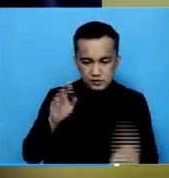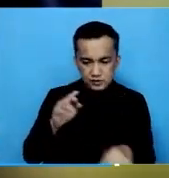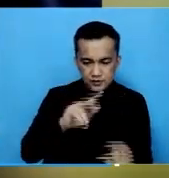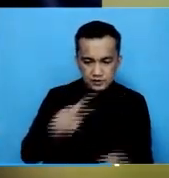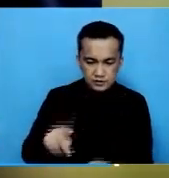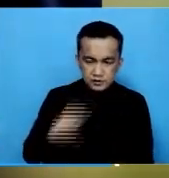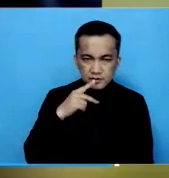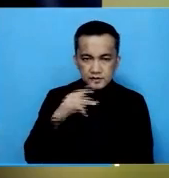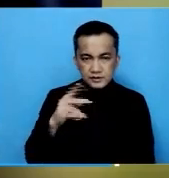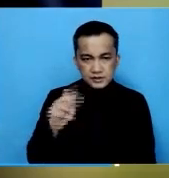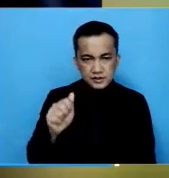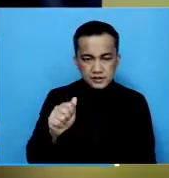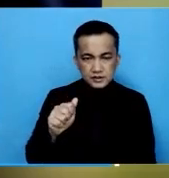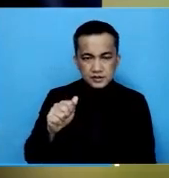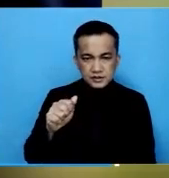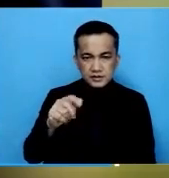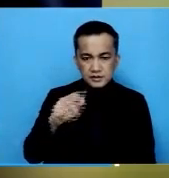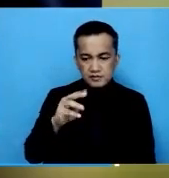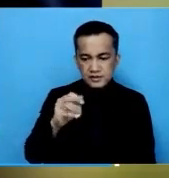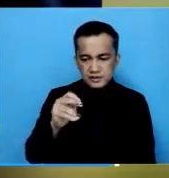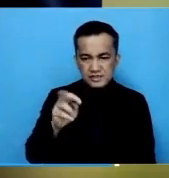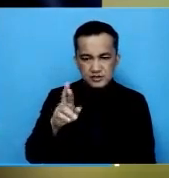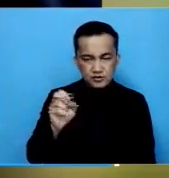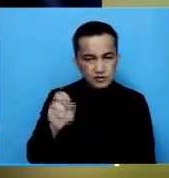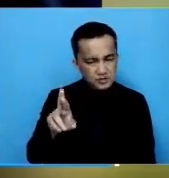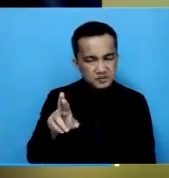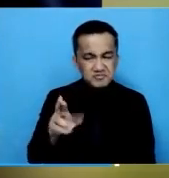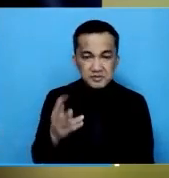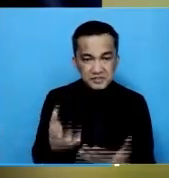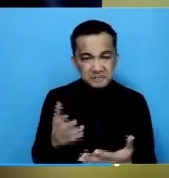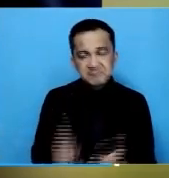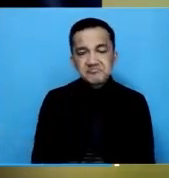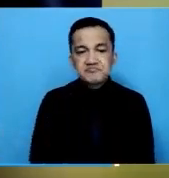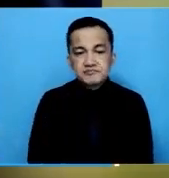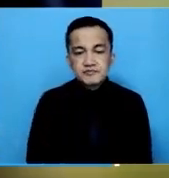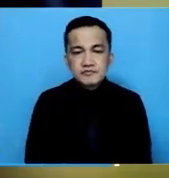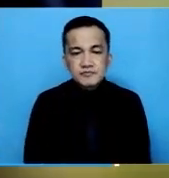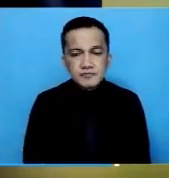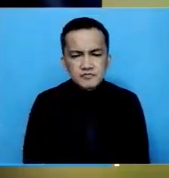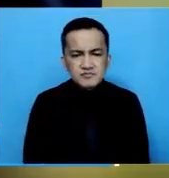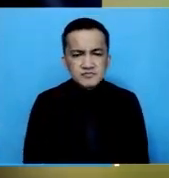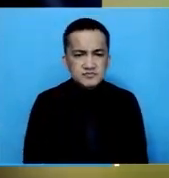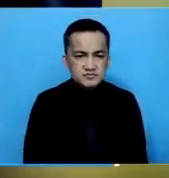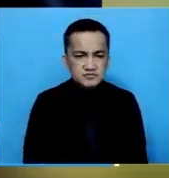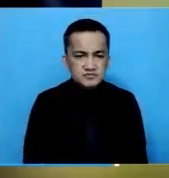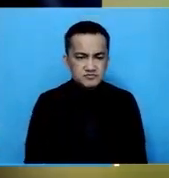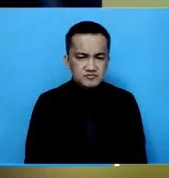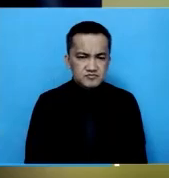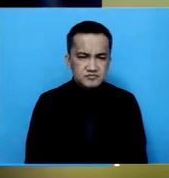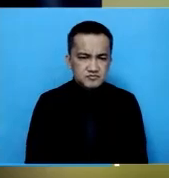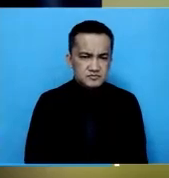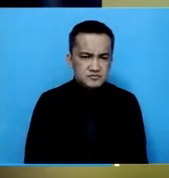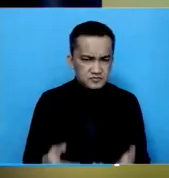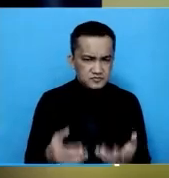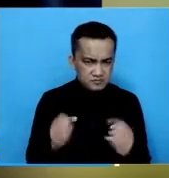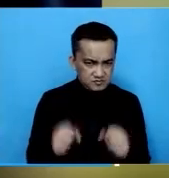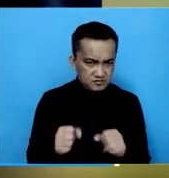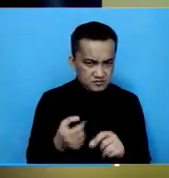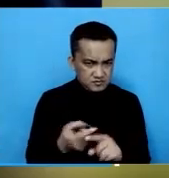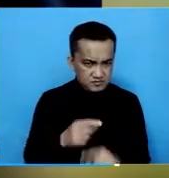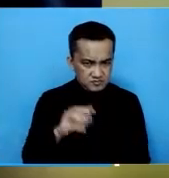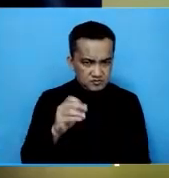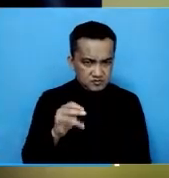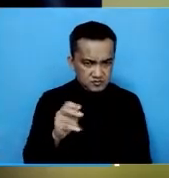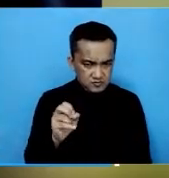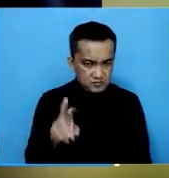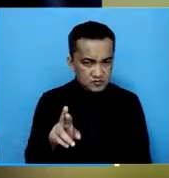raw ay posibleng meteoroid or meteorite. Depende ano. Posible ba talagang ito ay galing nga sa isang meteor o may